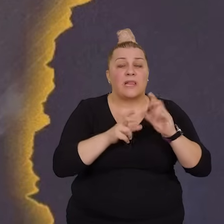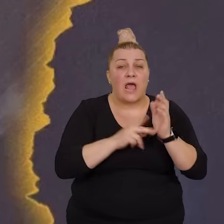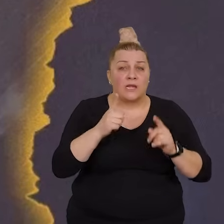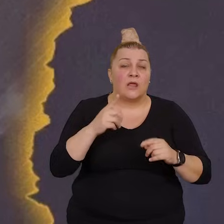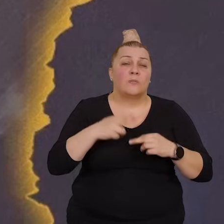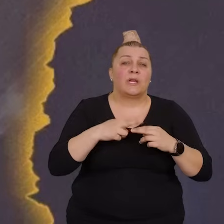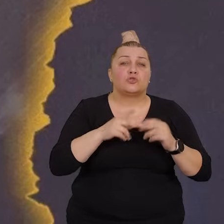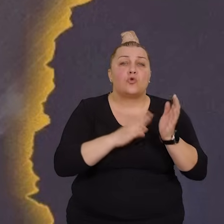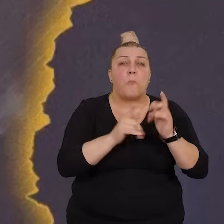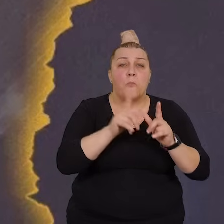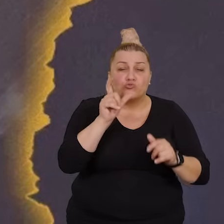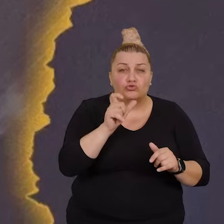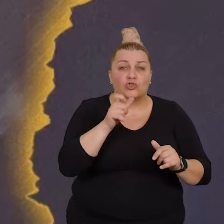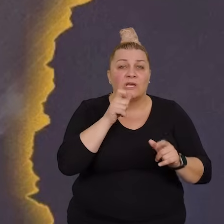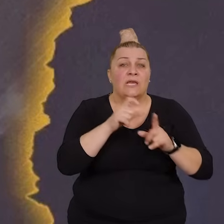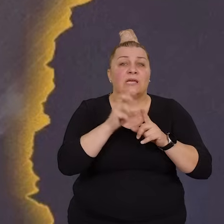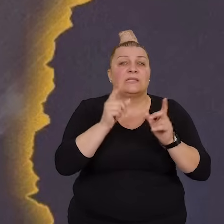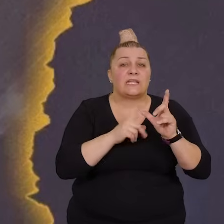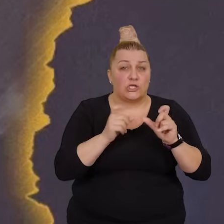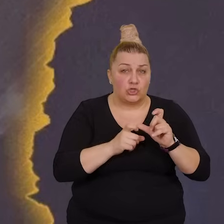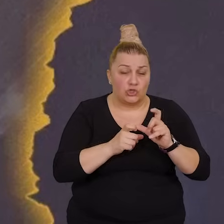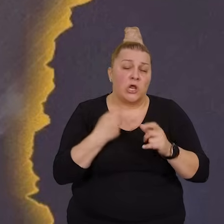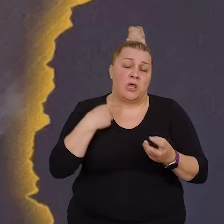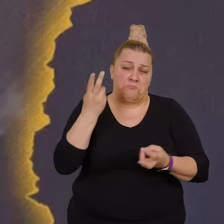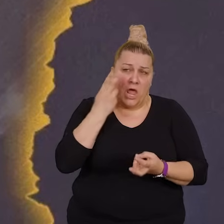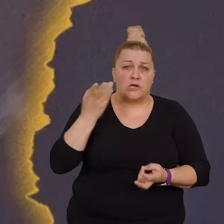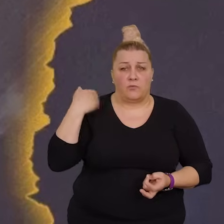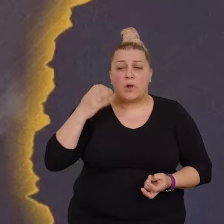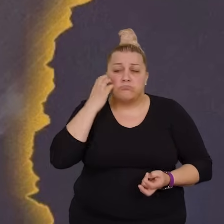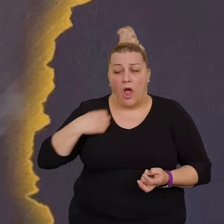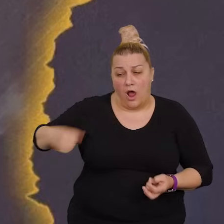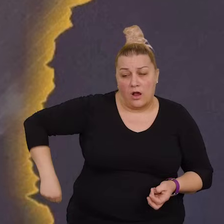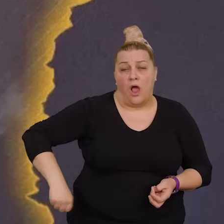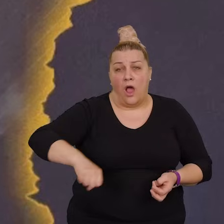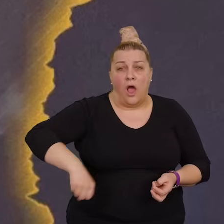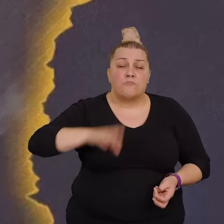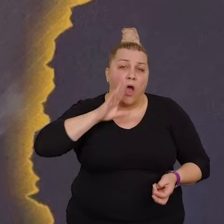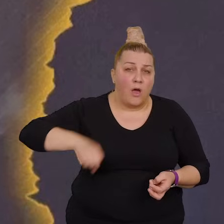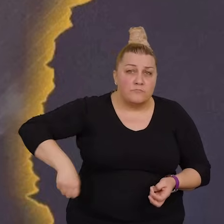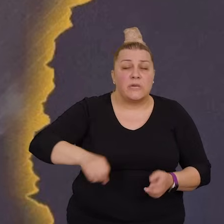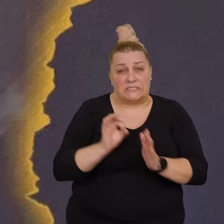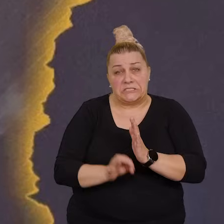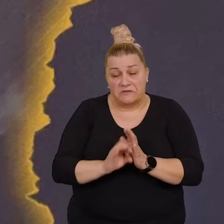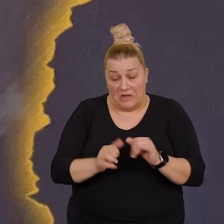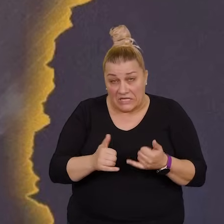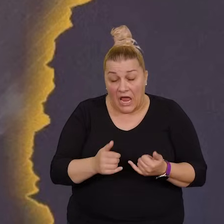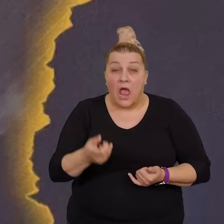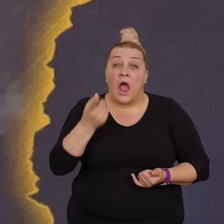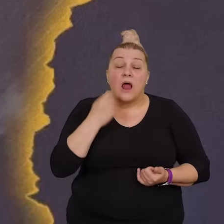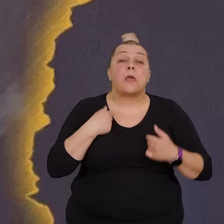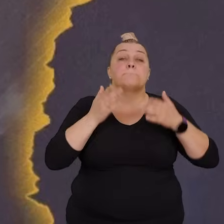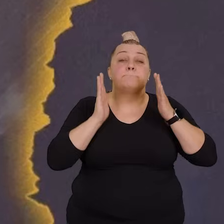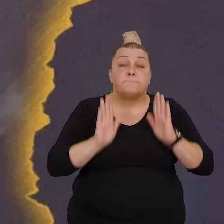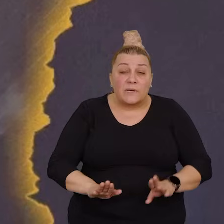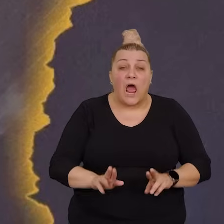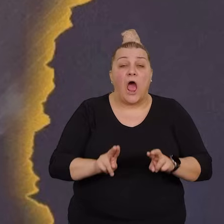Drniša. I po nekoj inerciji sam išao ja u crkvu, naravno, sa svojom bakom, sa svojom majkom. Međutim, ja sam pravo